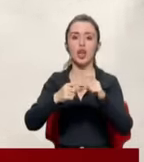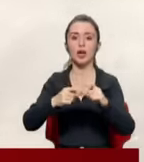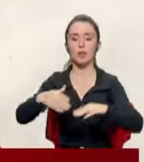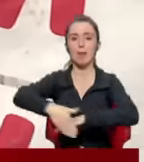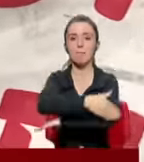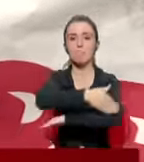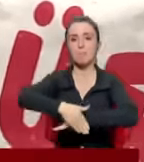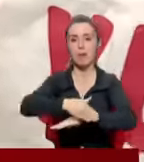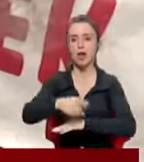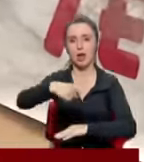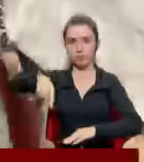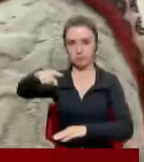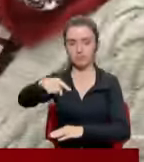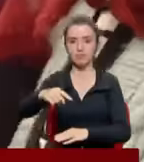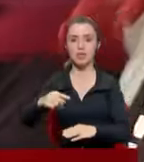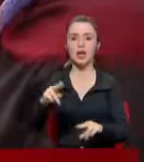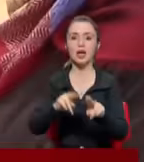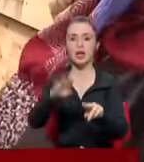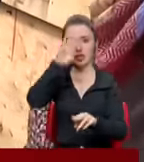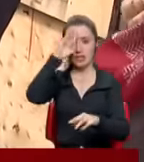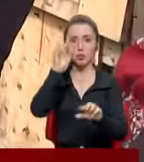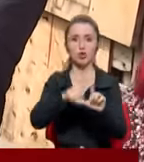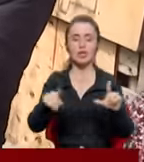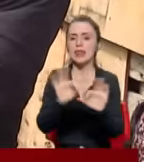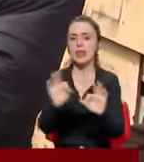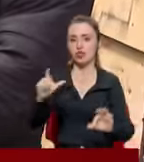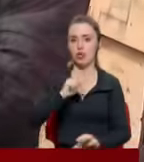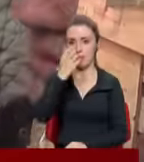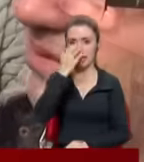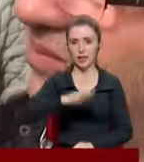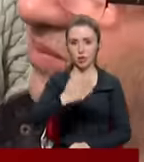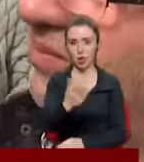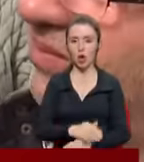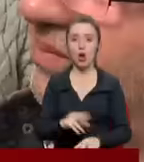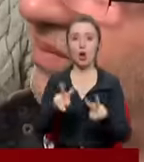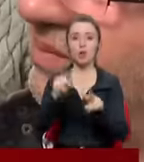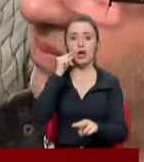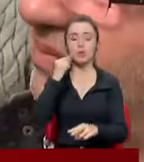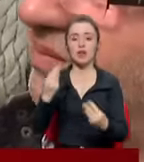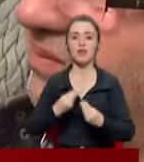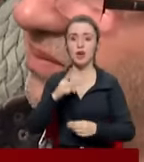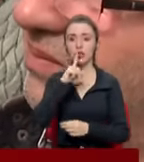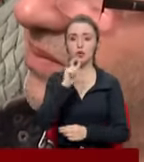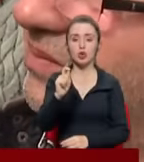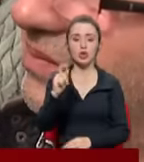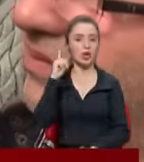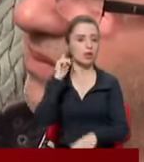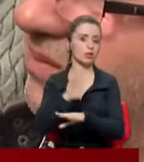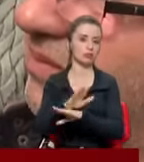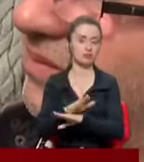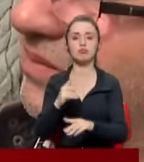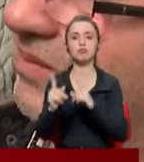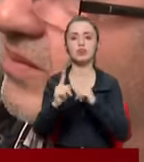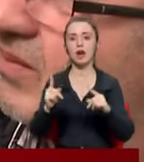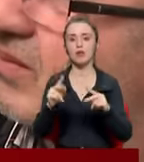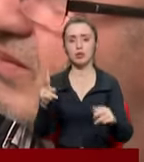Mahallesi Sakinleri Kanal İstanbul projesi net bir yanıt bekliyor Murat Bey'in verdiği sözlerin bizim umrumuzda değil yani dava